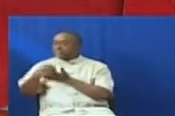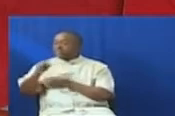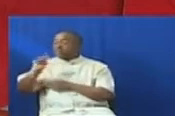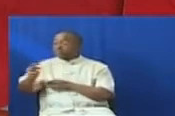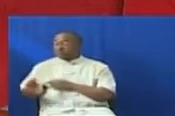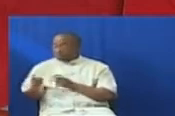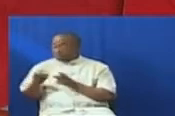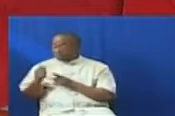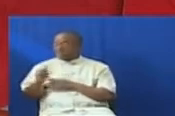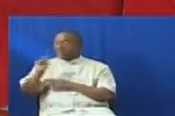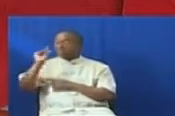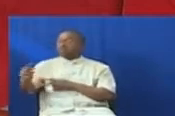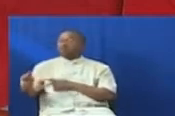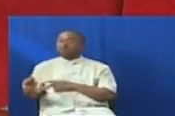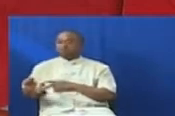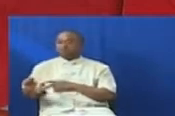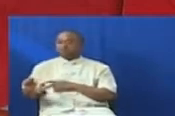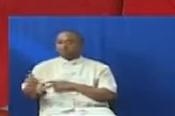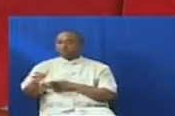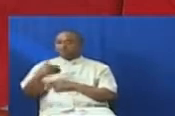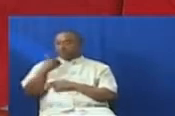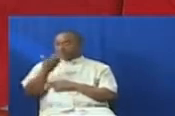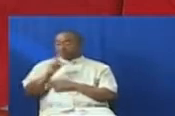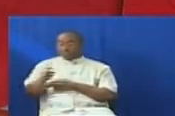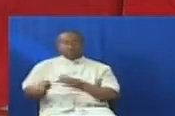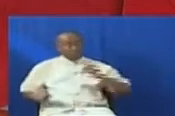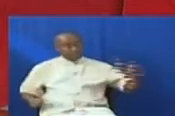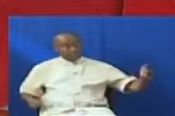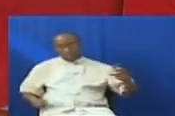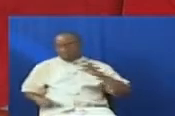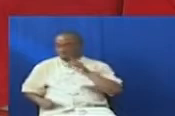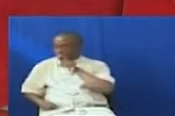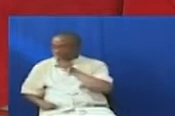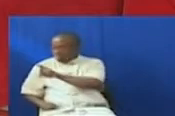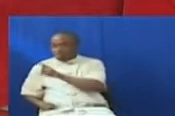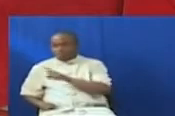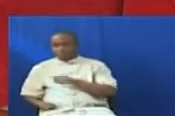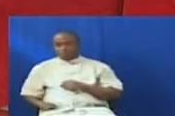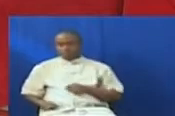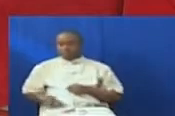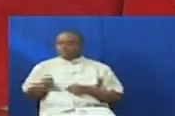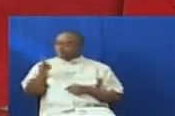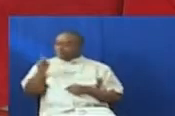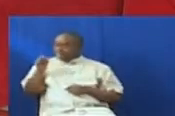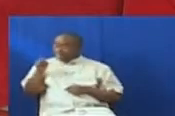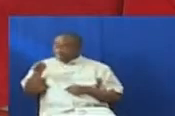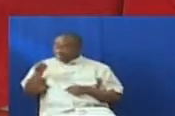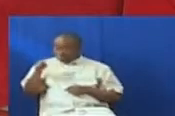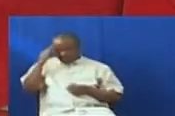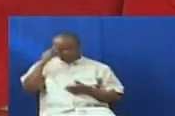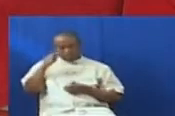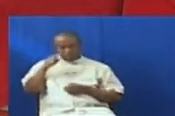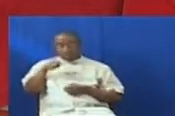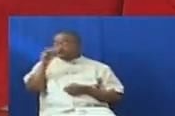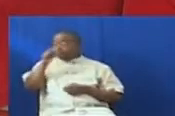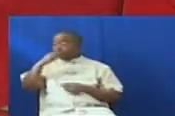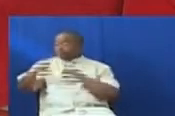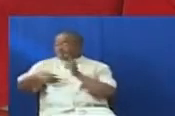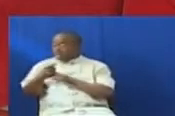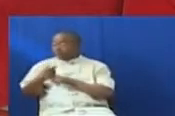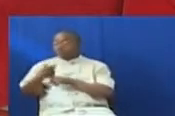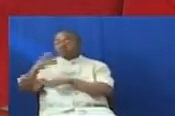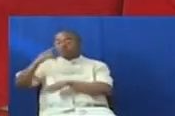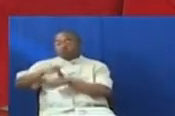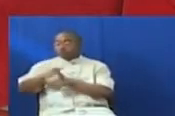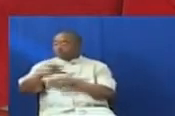kidogo. Hebu toeni hizo fedha, zinawagusa wananchi wengi, zinatatua changamoto